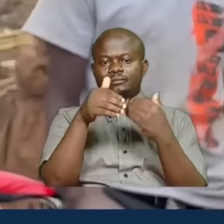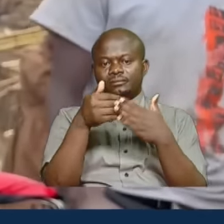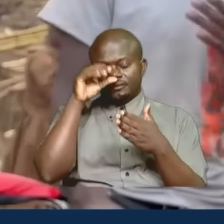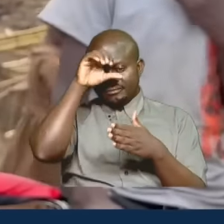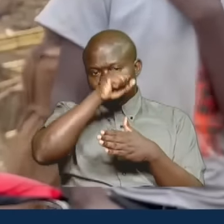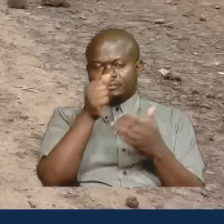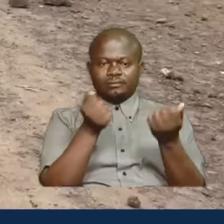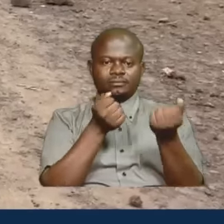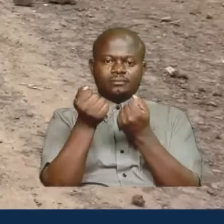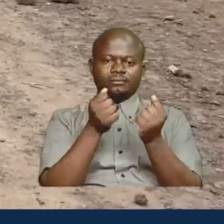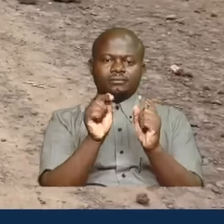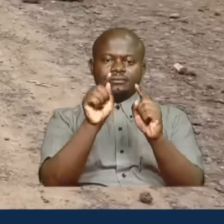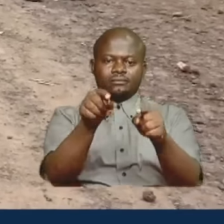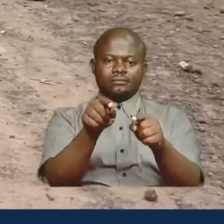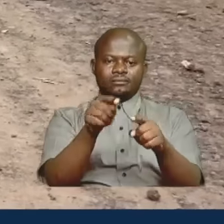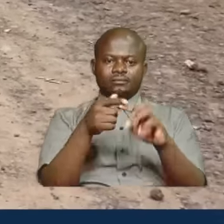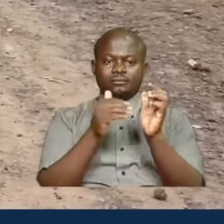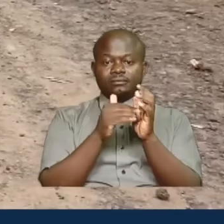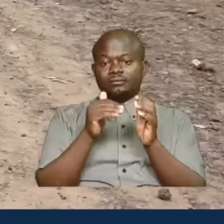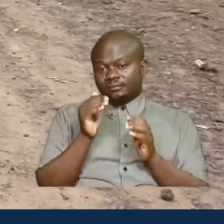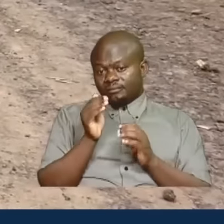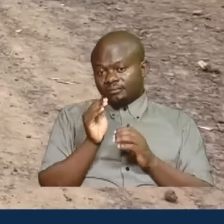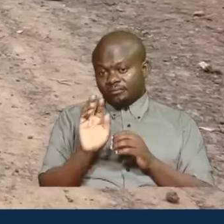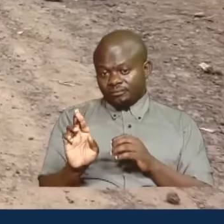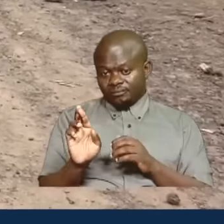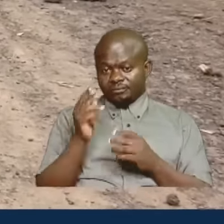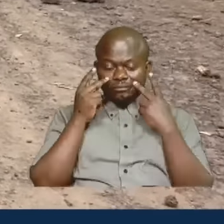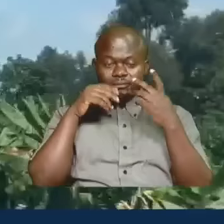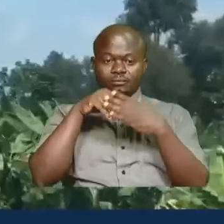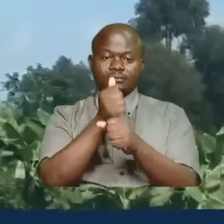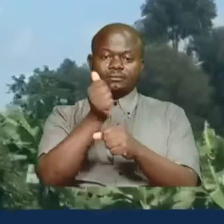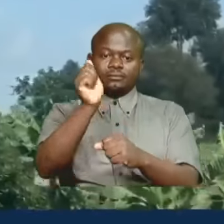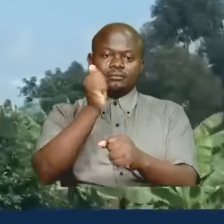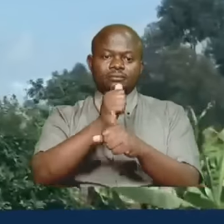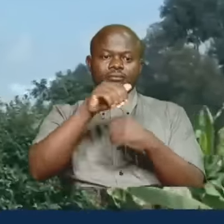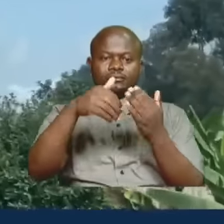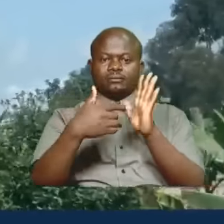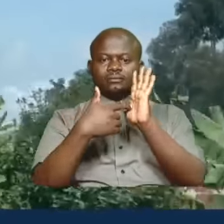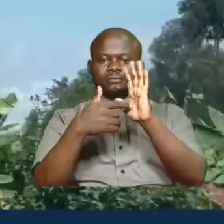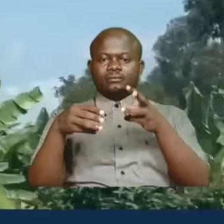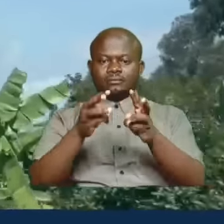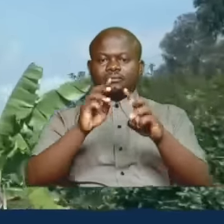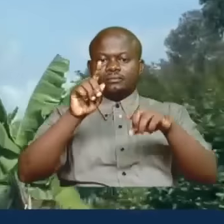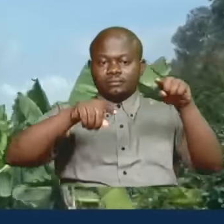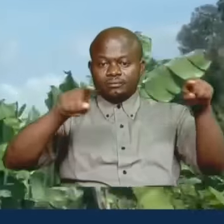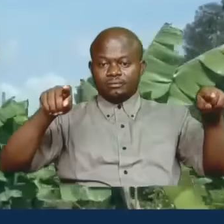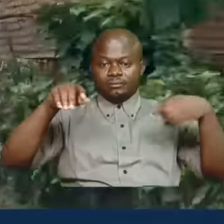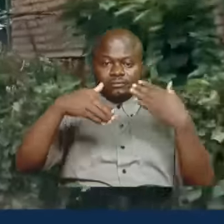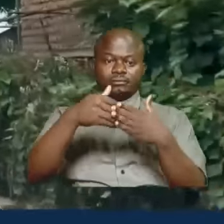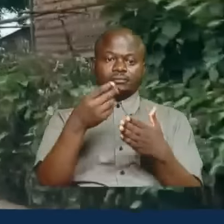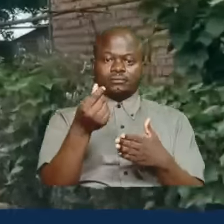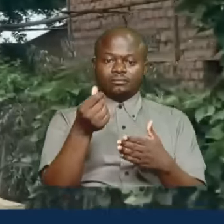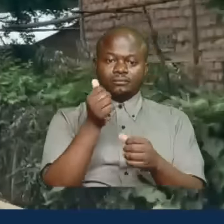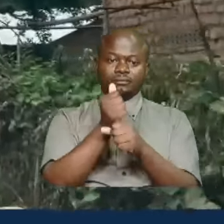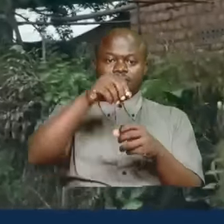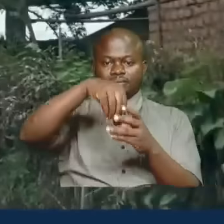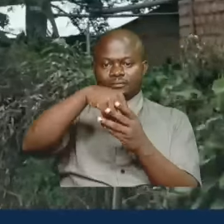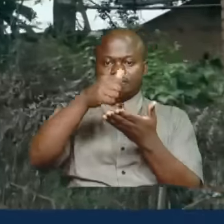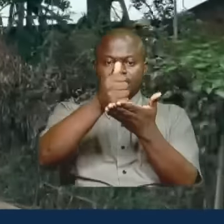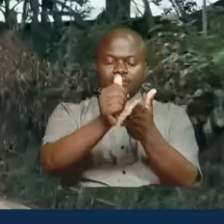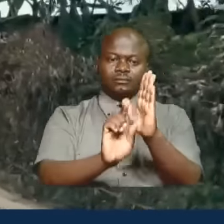imodoka yo kubijana. Ku rundi ruhande abaturage babonye akazi muri iyi mirimo bagiye bagaragaza mu buryo butandukanye ko amafaranga bakoreragamo